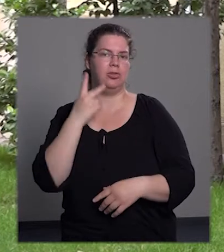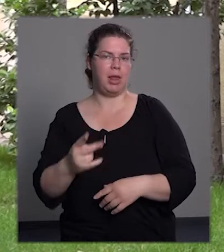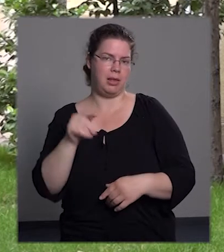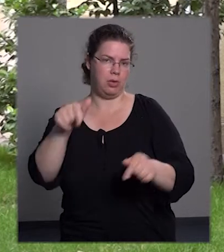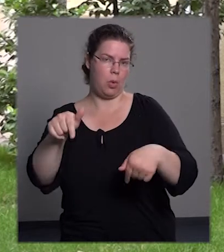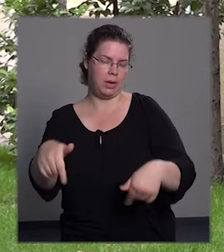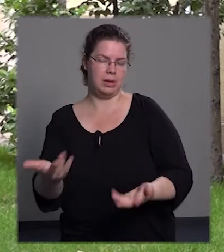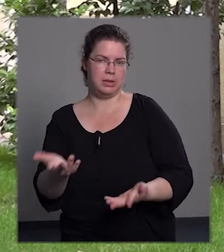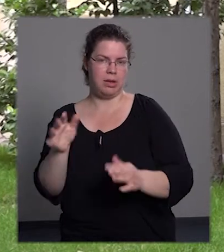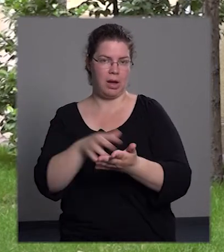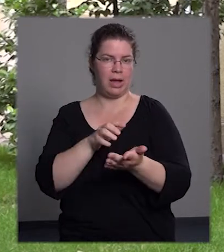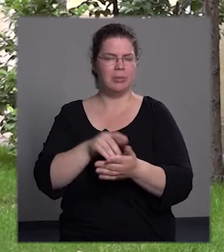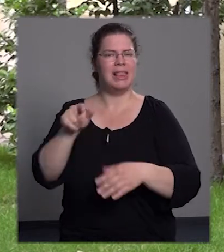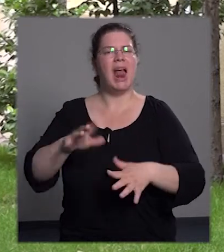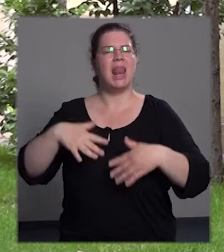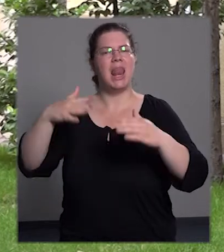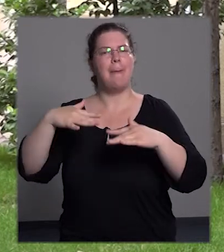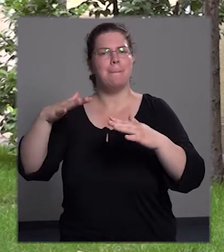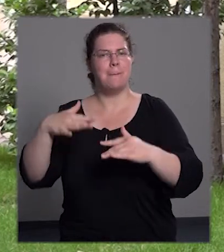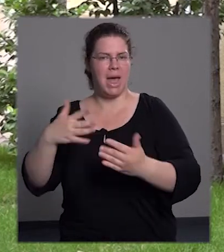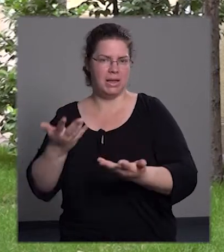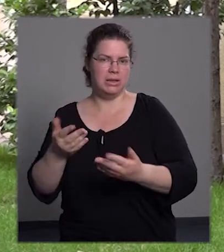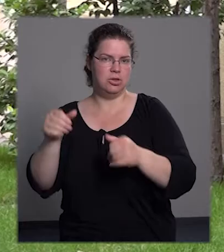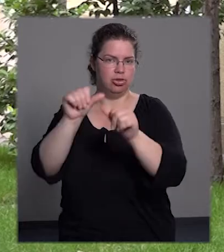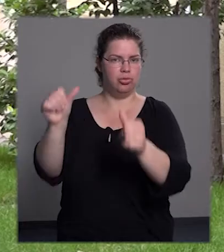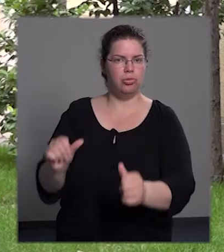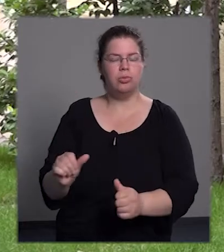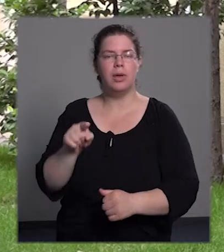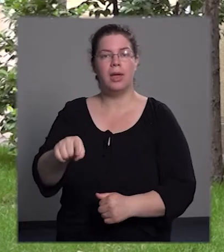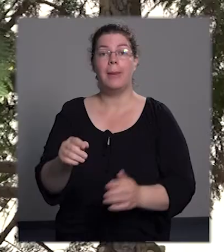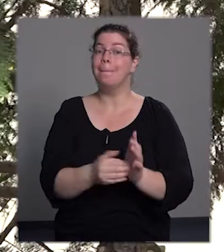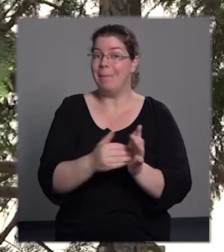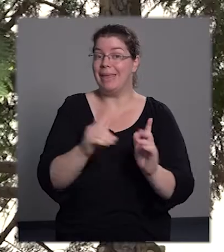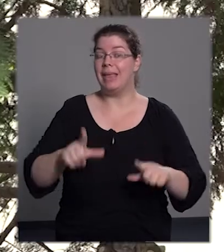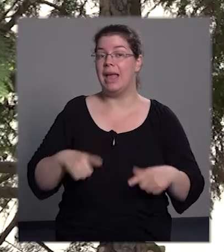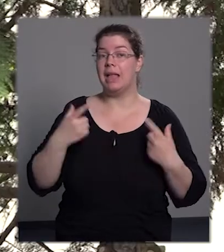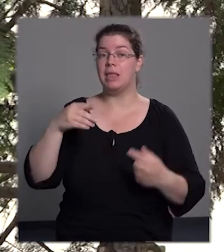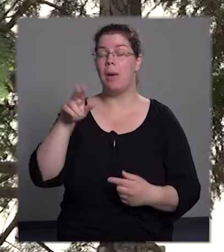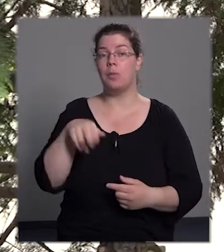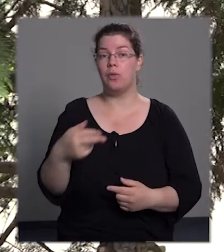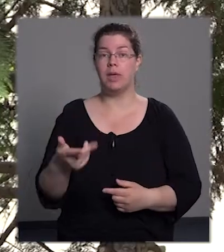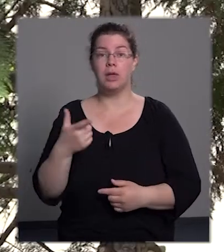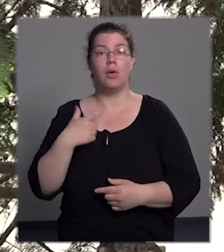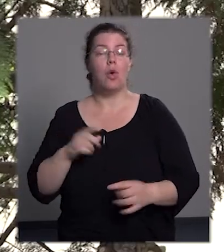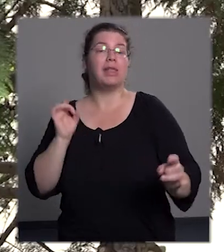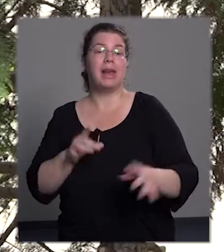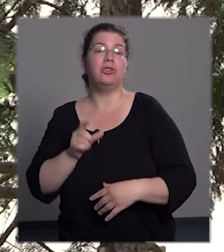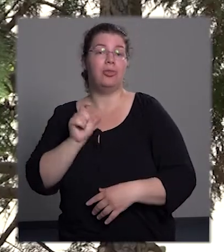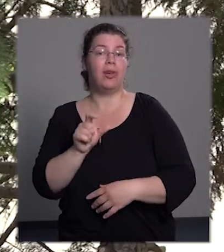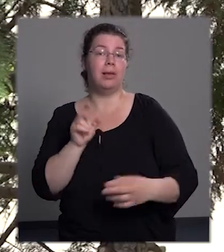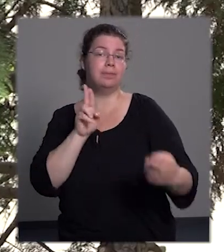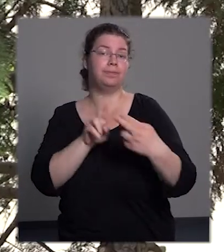itt mellettünk van, ez egy ilyen, még élt a művész, hála Istennek volt szerencsém beszélgetni vele